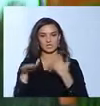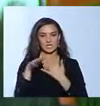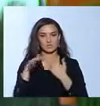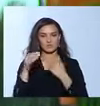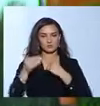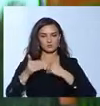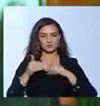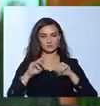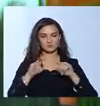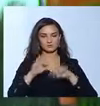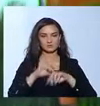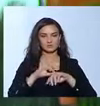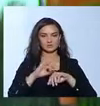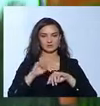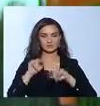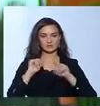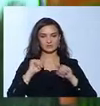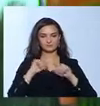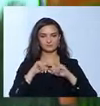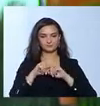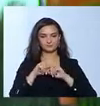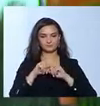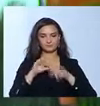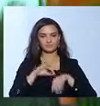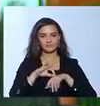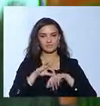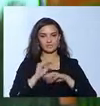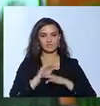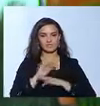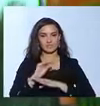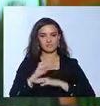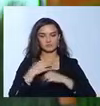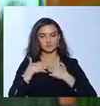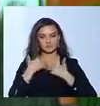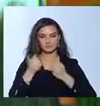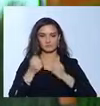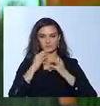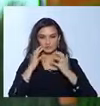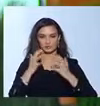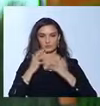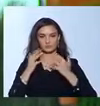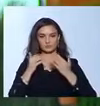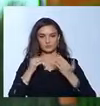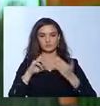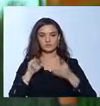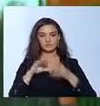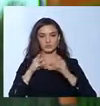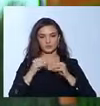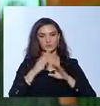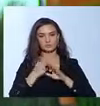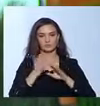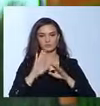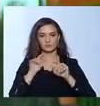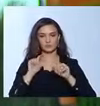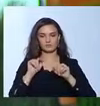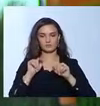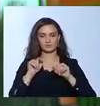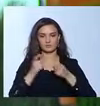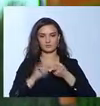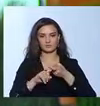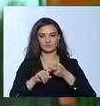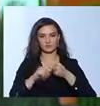გარემოს კანისა და კანის დანამატების ჯანმრთელობის შენარჩუნებისათვის და საერთოდ აქვს თუ არა ამას